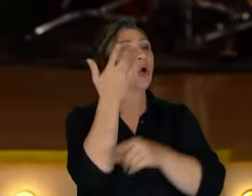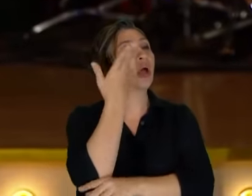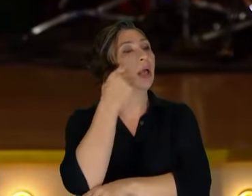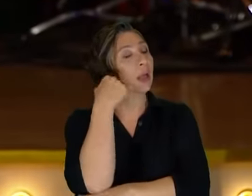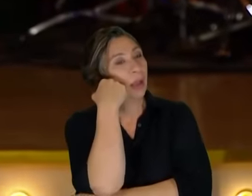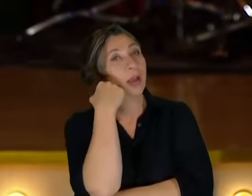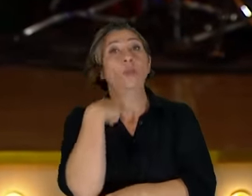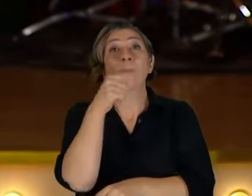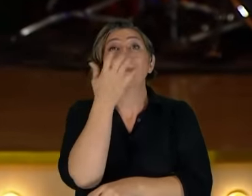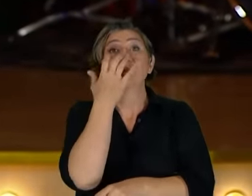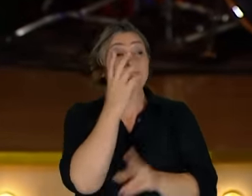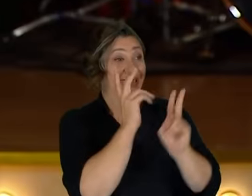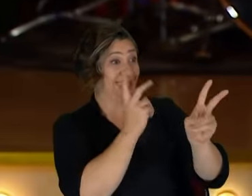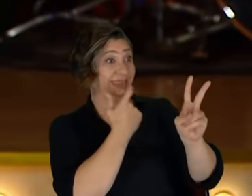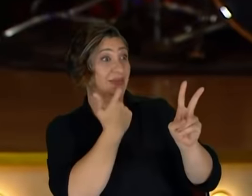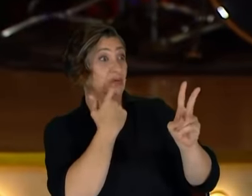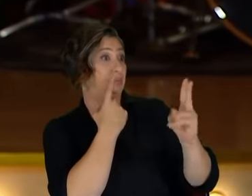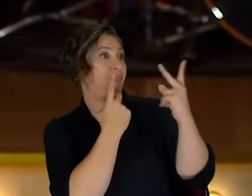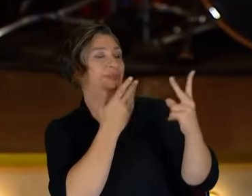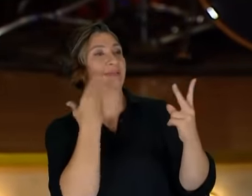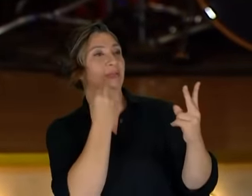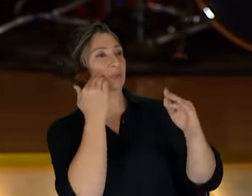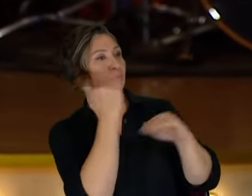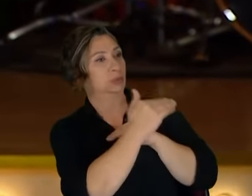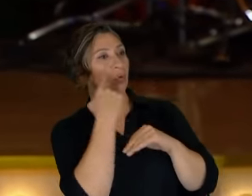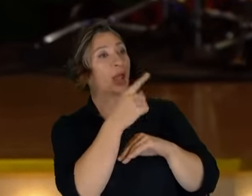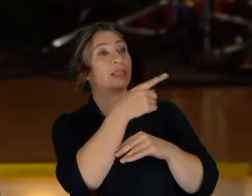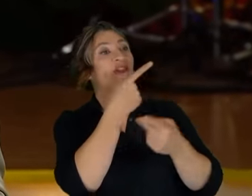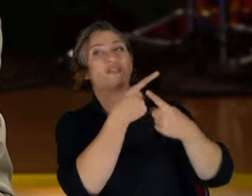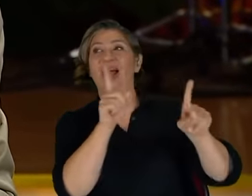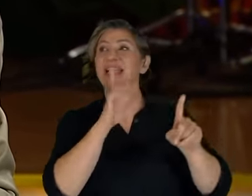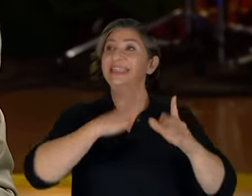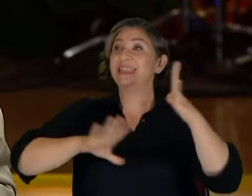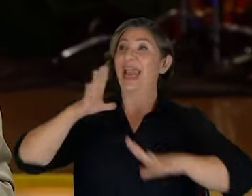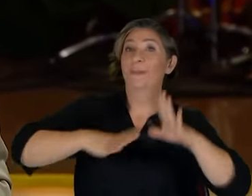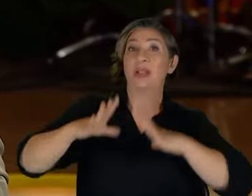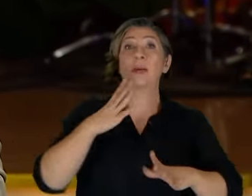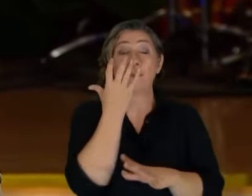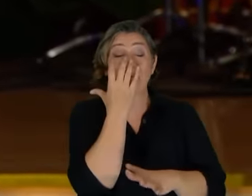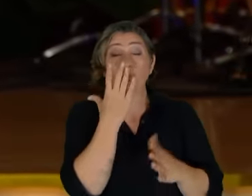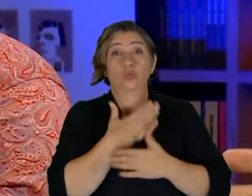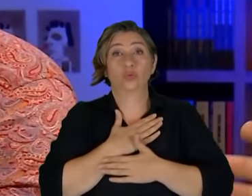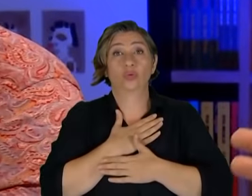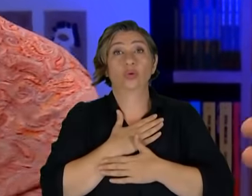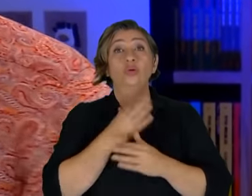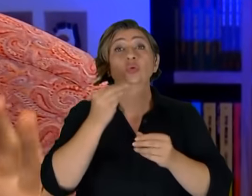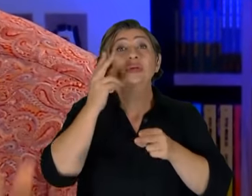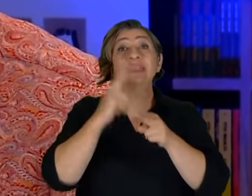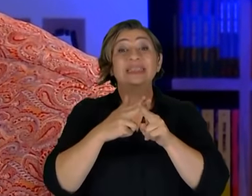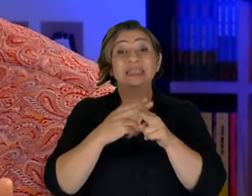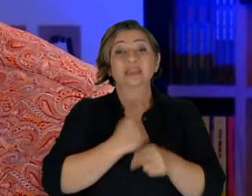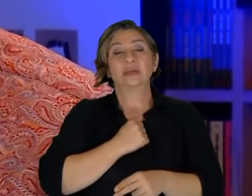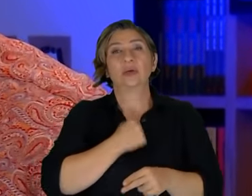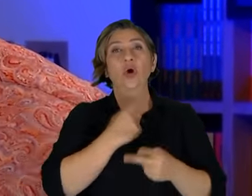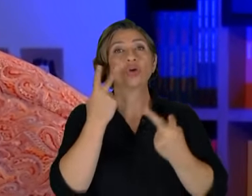bekliyorduk zaten. Sizin neslinizin daha entelektüel talepleri olacağını bekliyorduk. Ya çok hızlı sıkılıyorlar. Yani